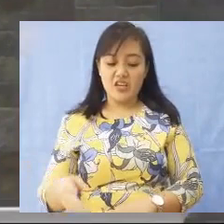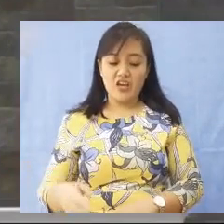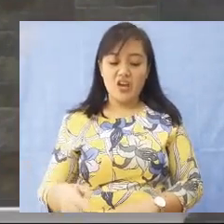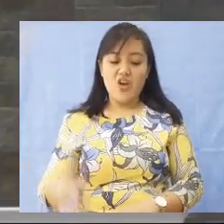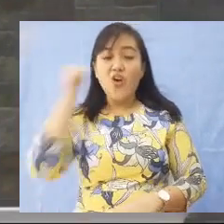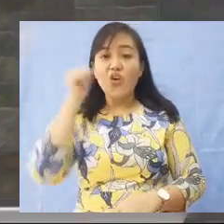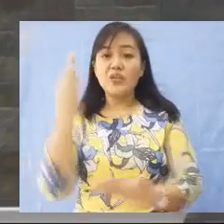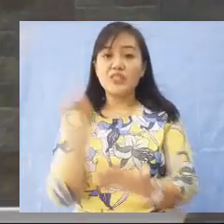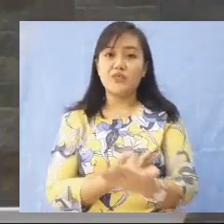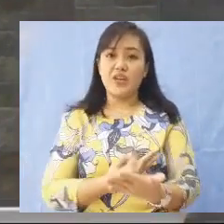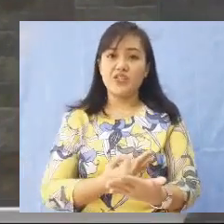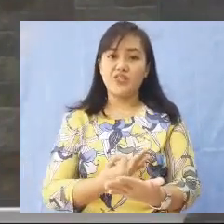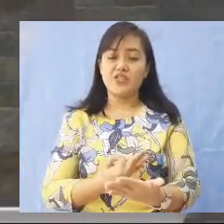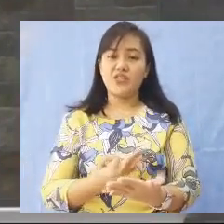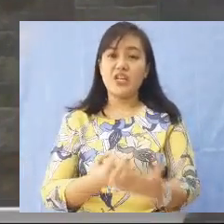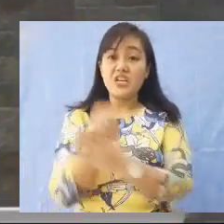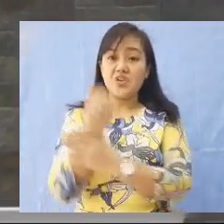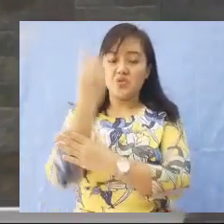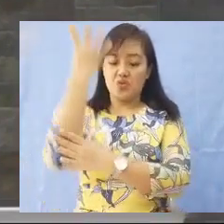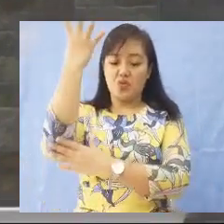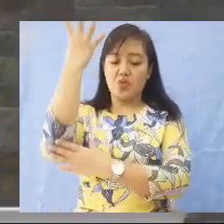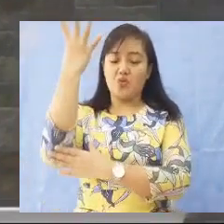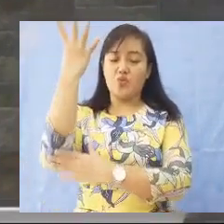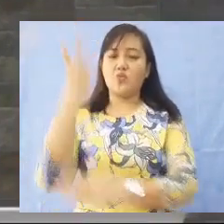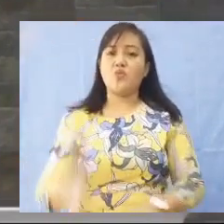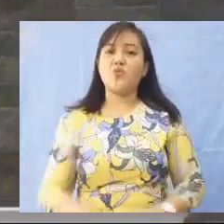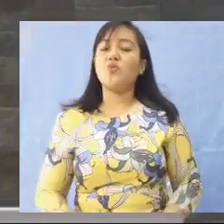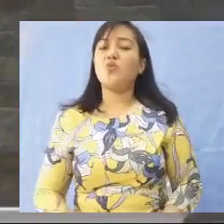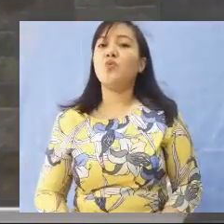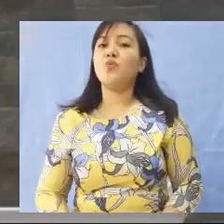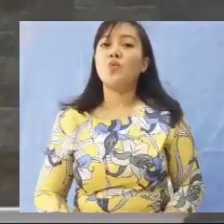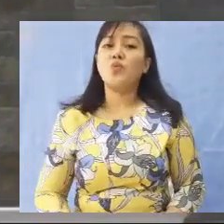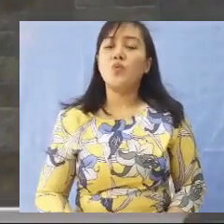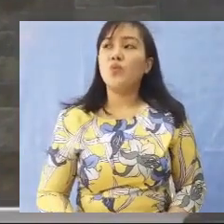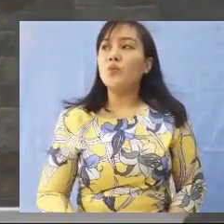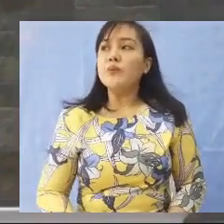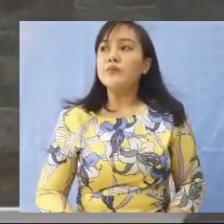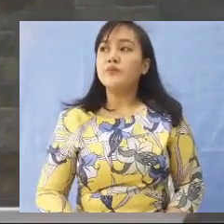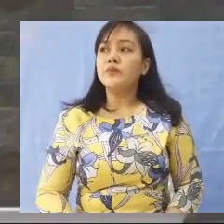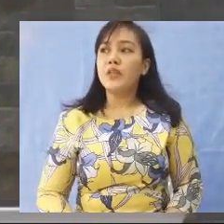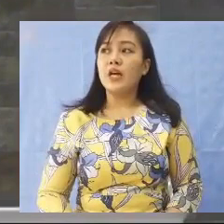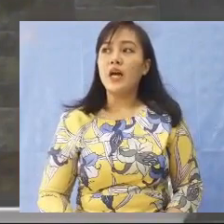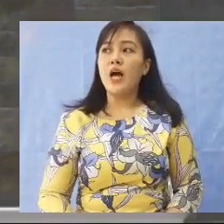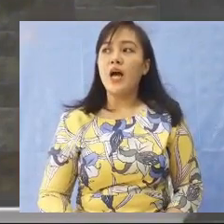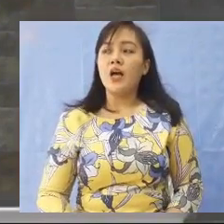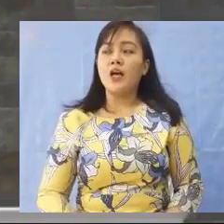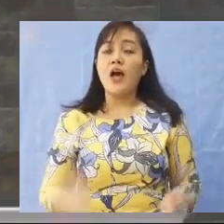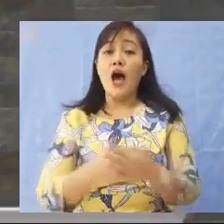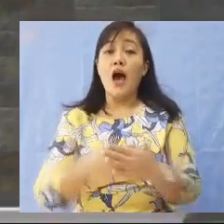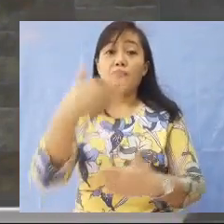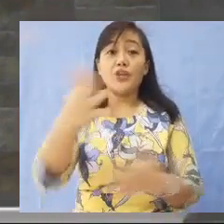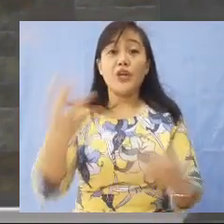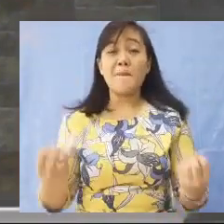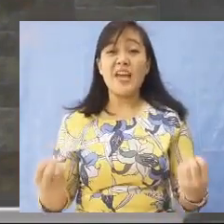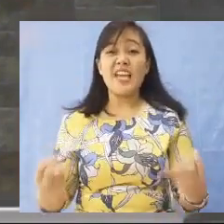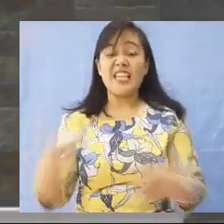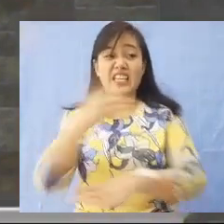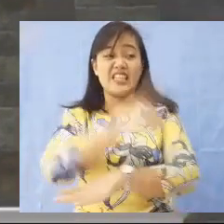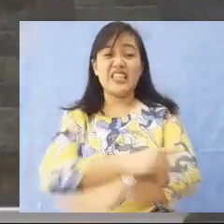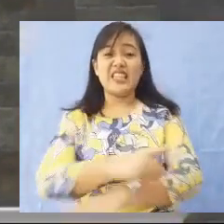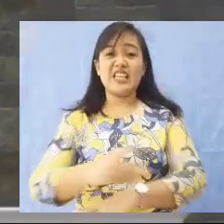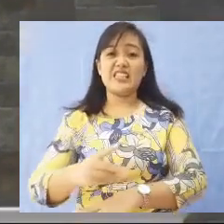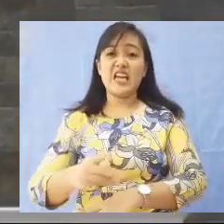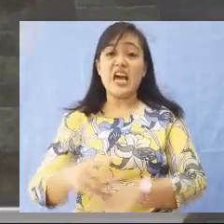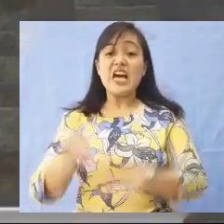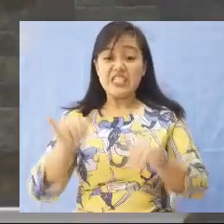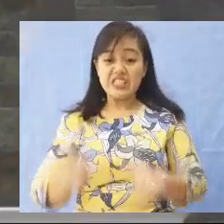siya. And after 3 days, makikita mo lumalaki na siya. And after 4 days, makikita mo dalawa na sila. After 5 days, makikita mo tatlo